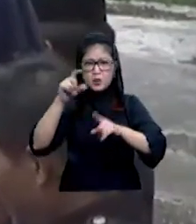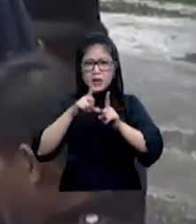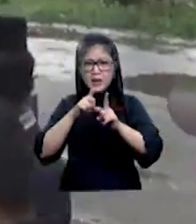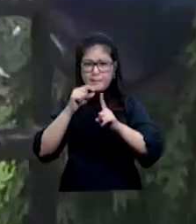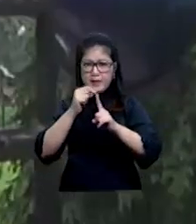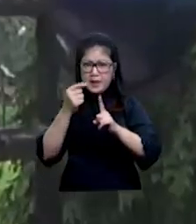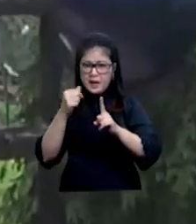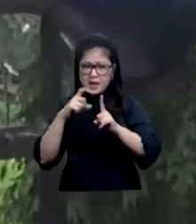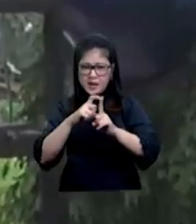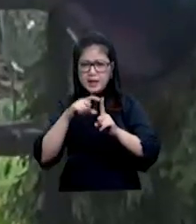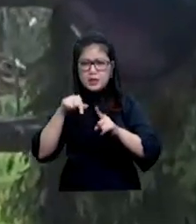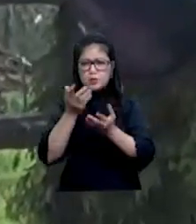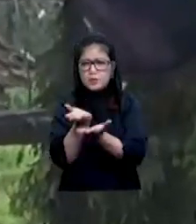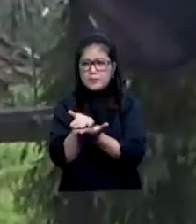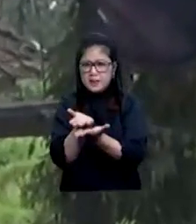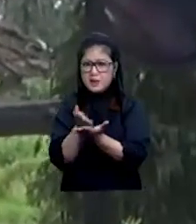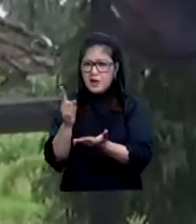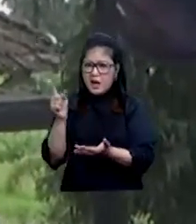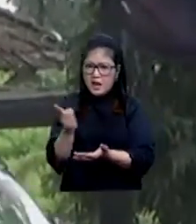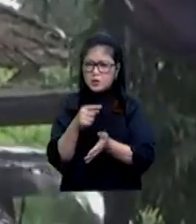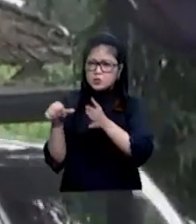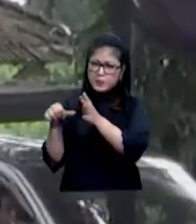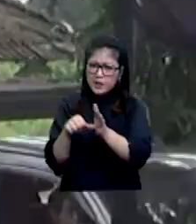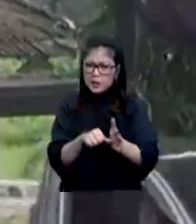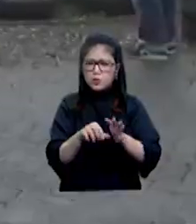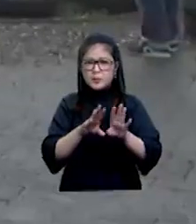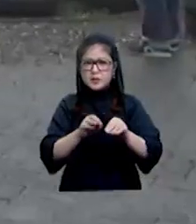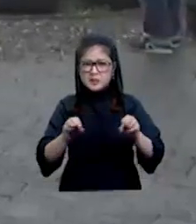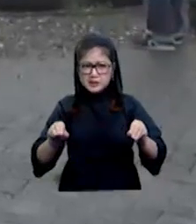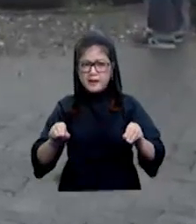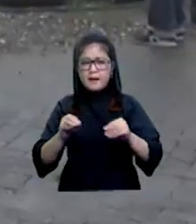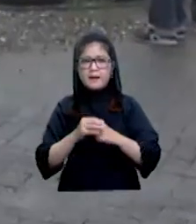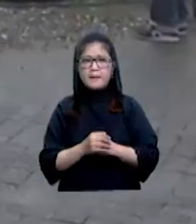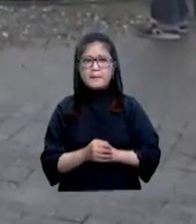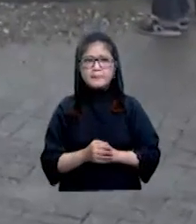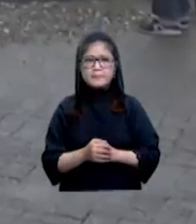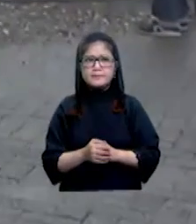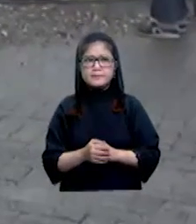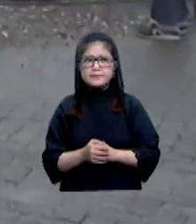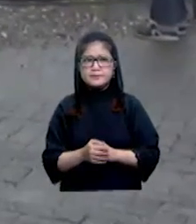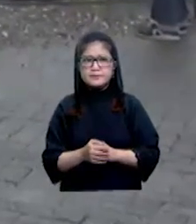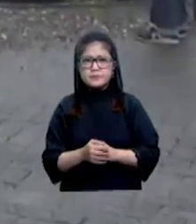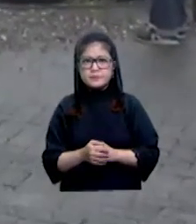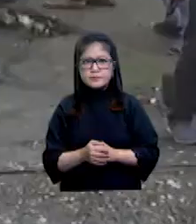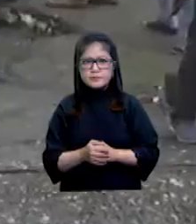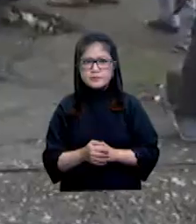untuk mendesak DPRD memperhatikan nasib kaum buruh. Dari Makassar, Sulawesi Selatan, Wahyu Ruslan, iNews, melaporkan.